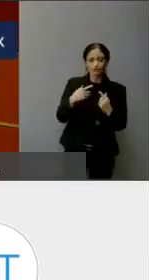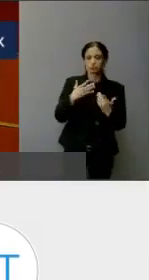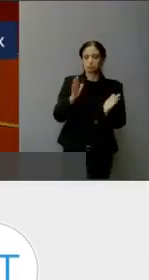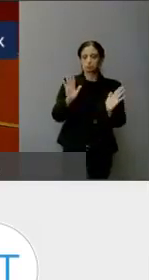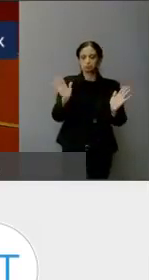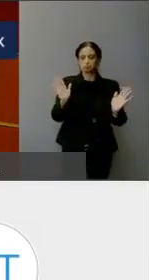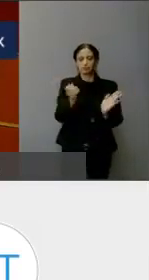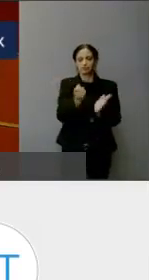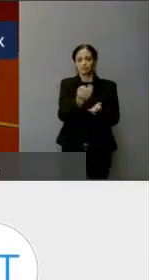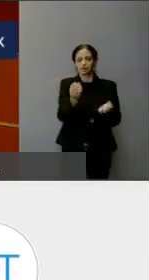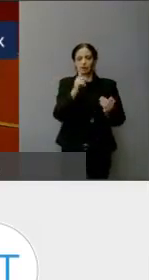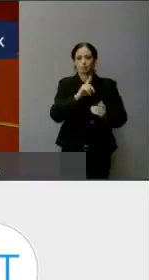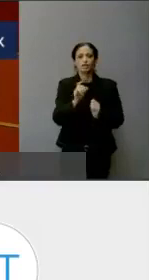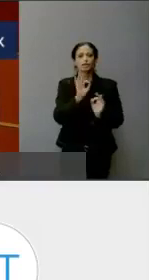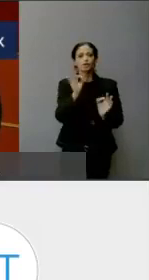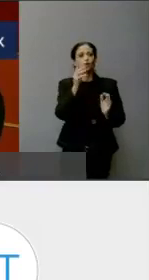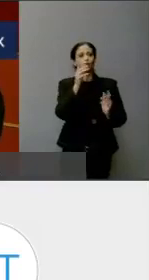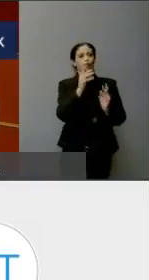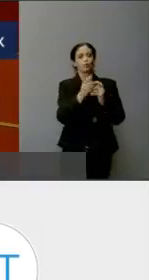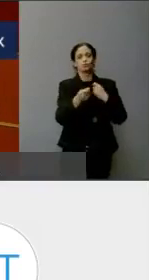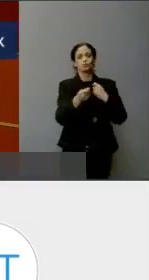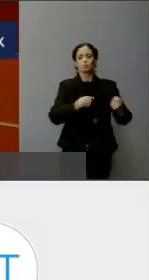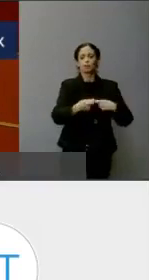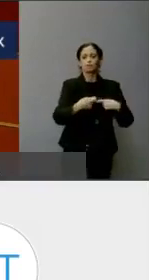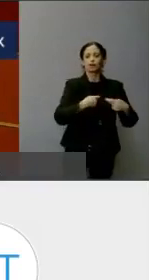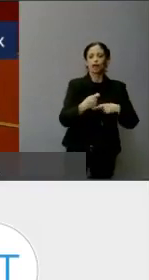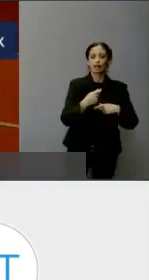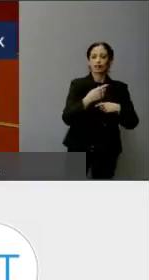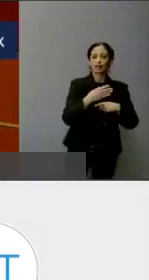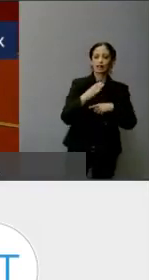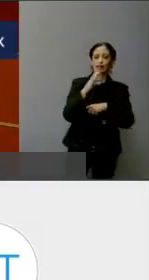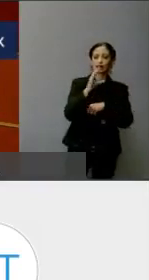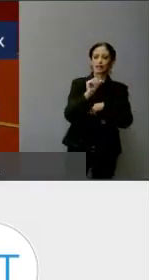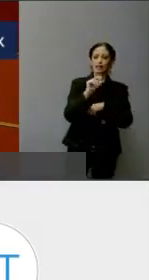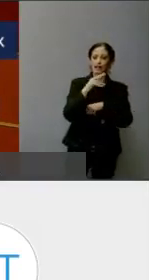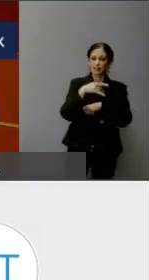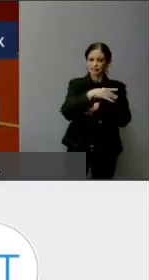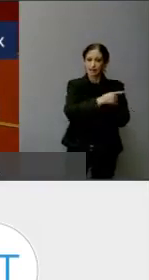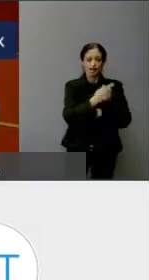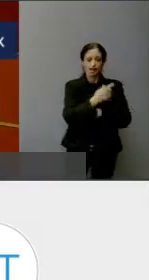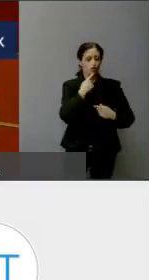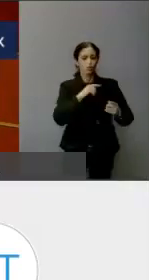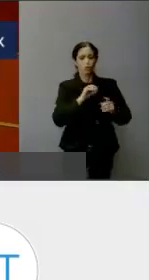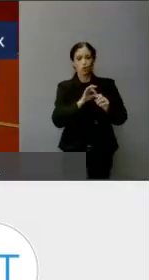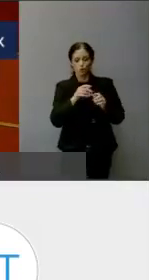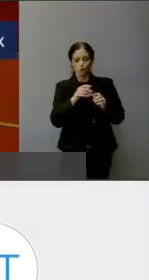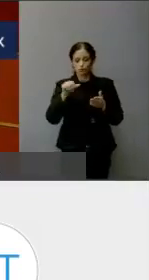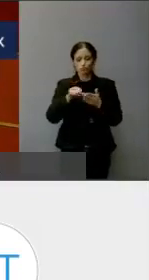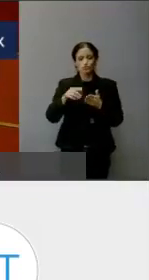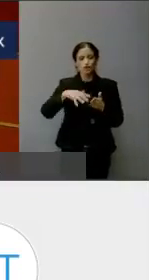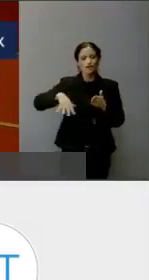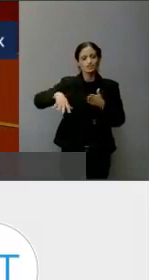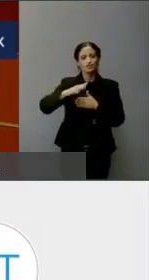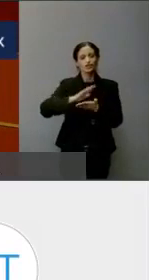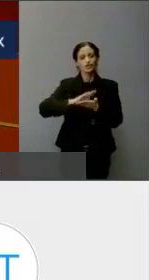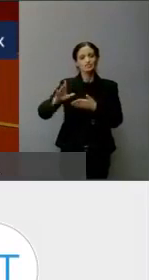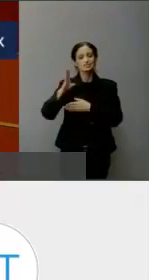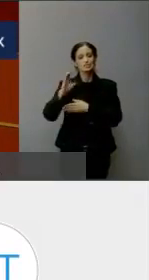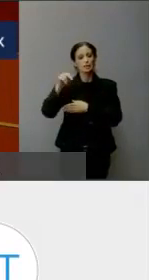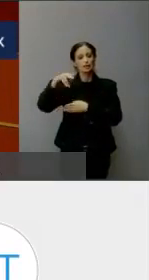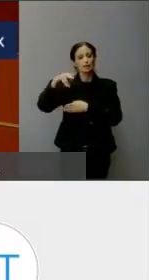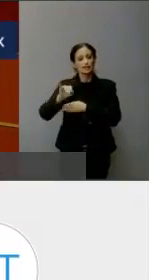dall'arco di carignano che sia la più grande struttura di vendita al centro del nodo stradale di san benigno o una piscina sul tema di un